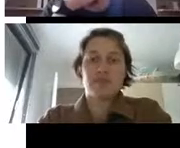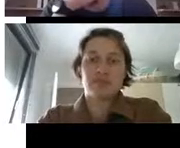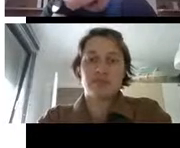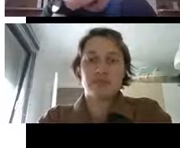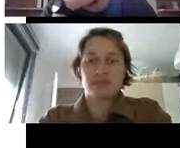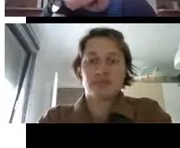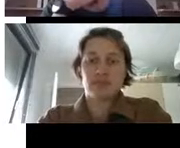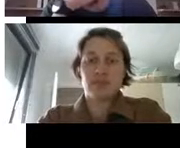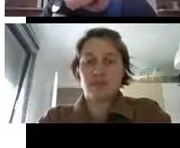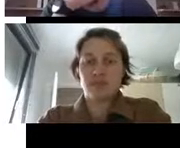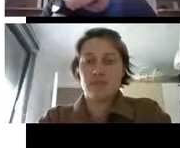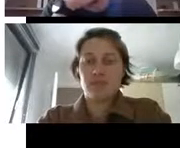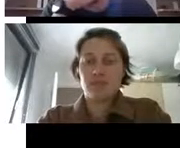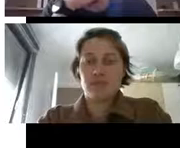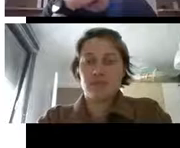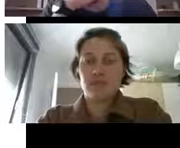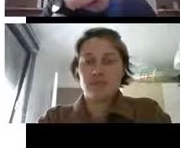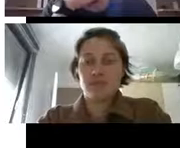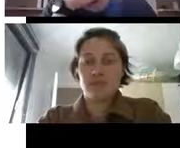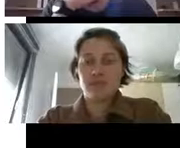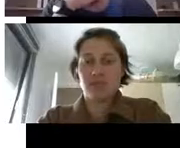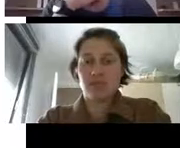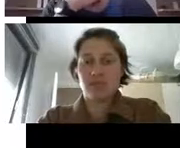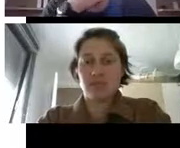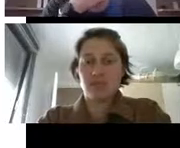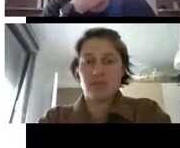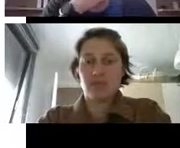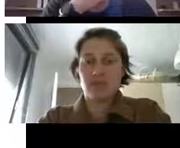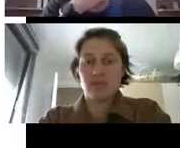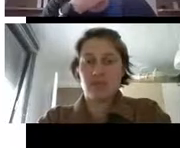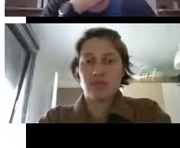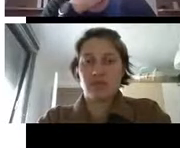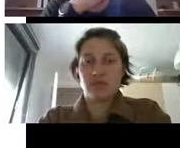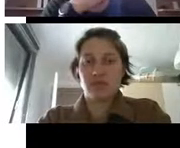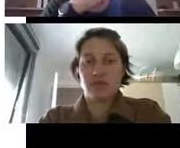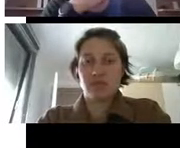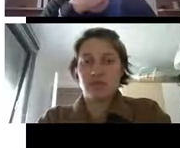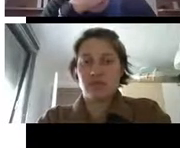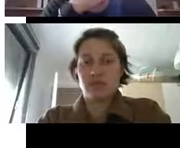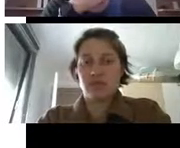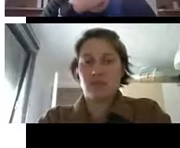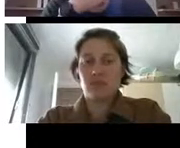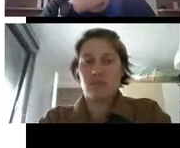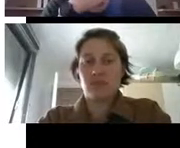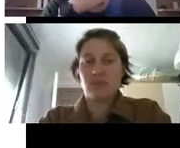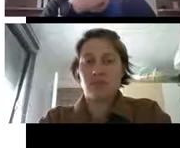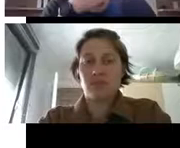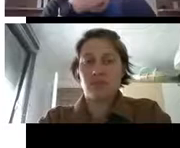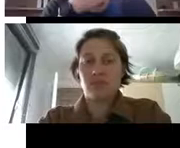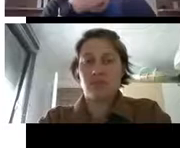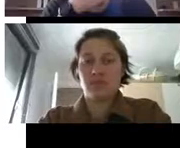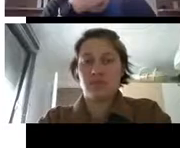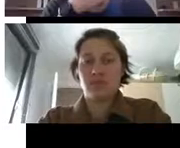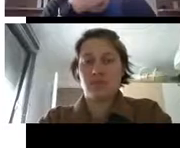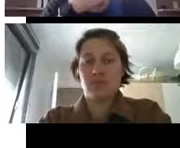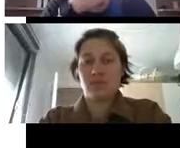een huisarts te gaan raadplegen en te kijken van mag het kind effectief deelnemen. En daar wordt dan eigenlijk mee onderhandeld